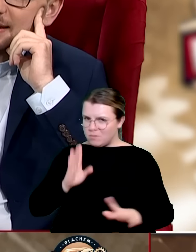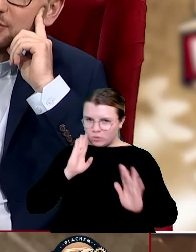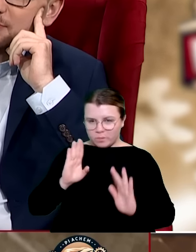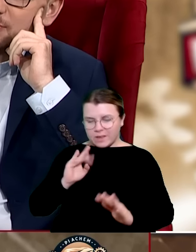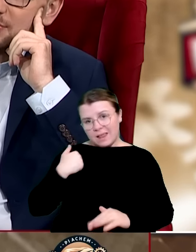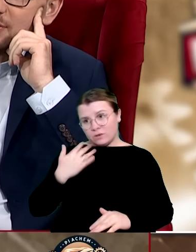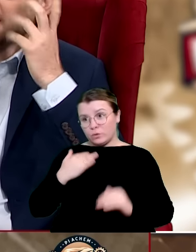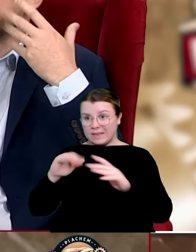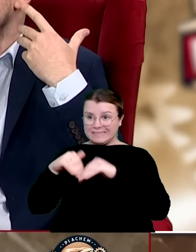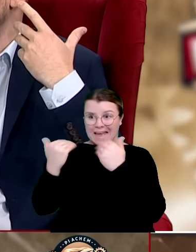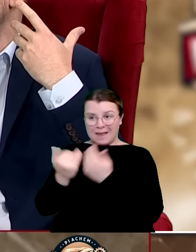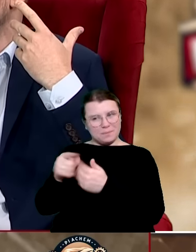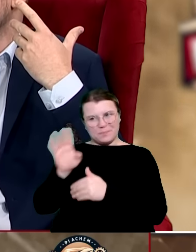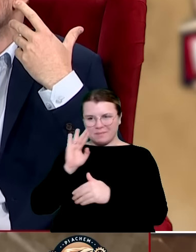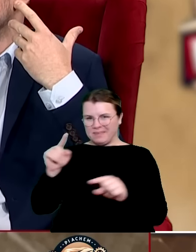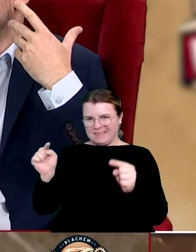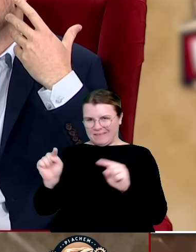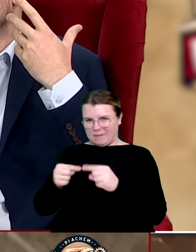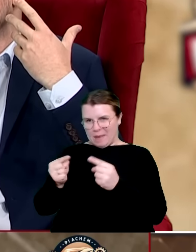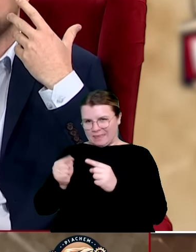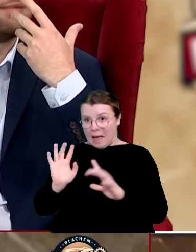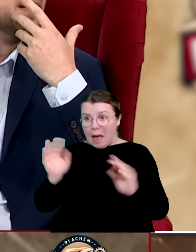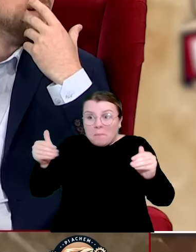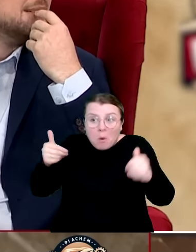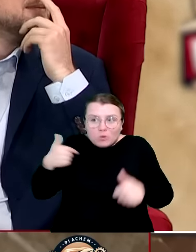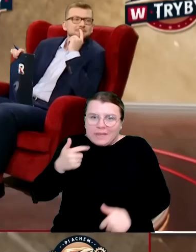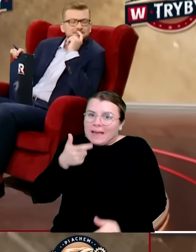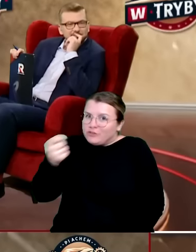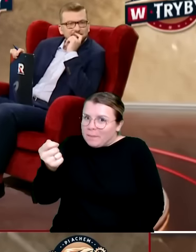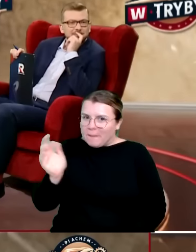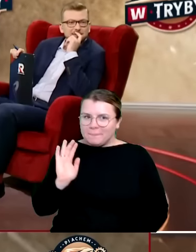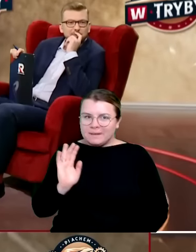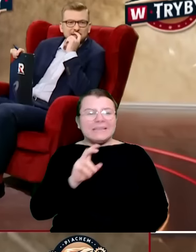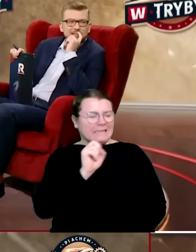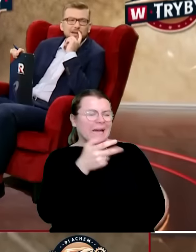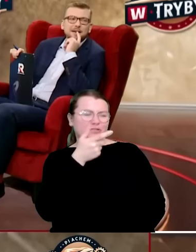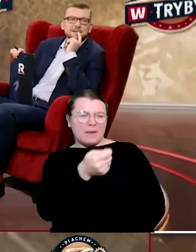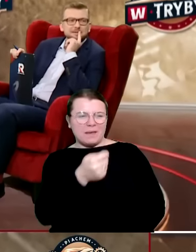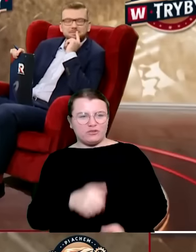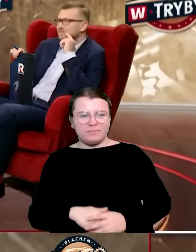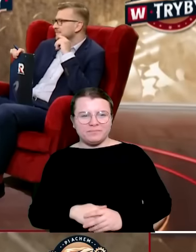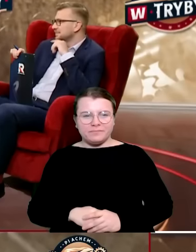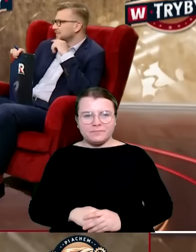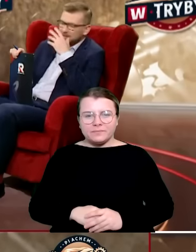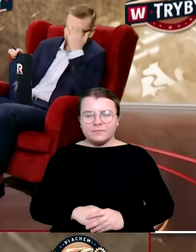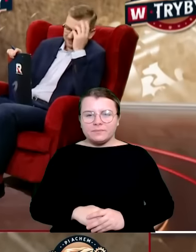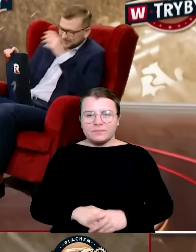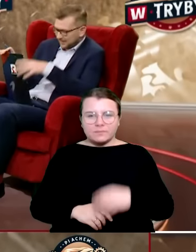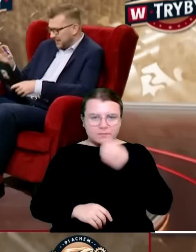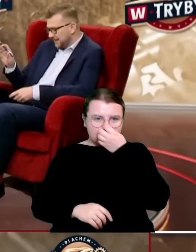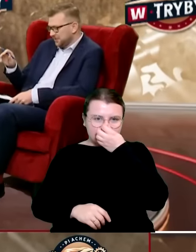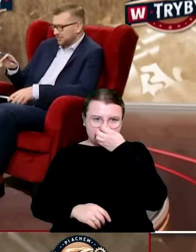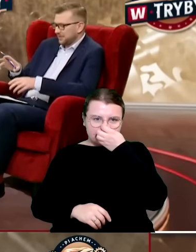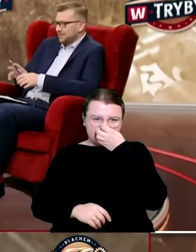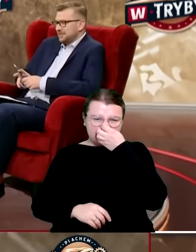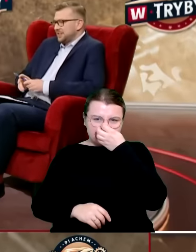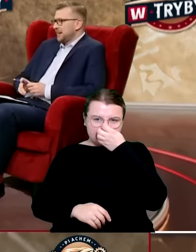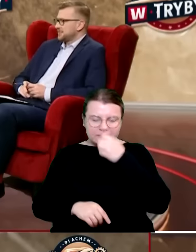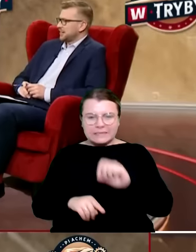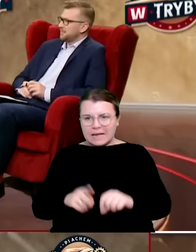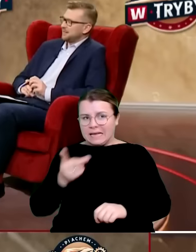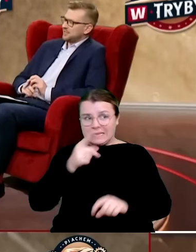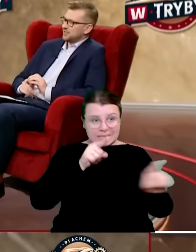miejsce na tego typu stroje. Chyba, że ja się czepię. Adrian. No. Czepiasz. Który po raz kolejny. Czepiasz. I jeden, i drugi.